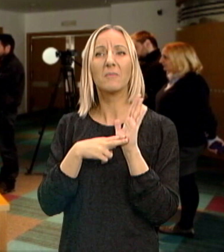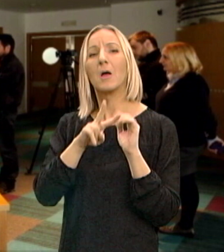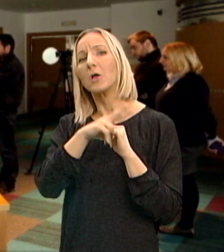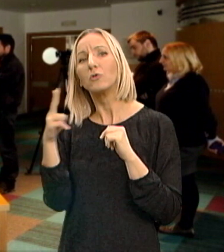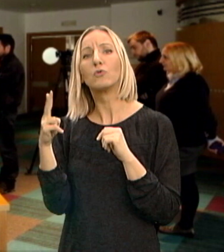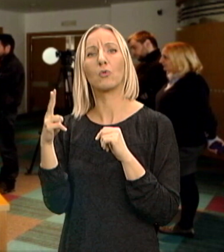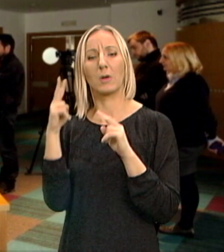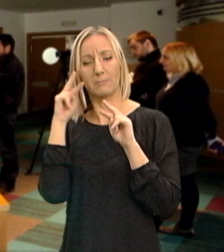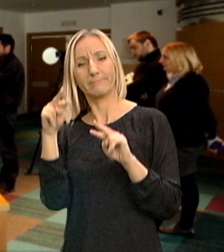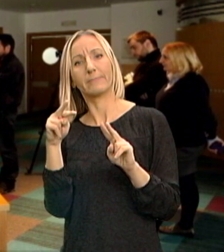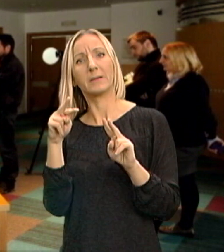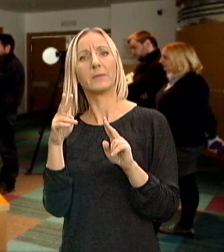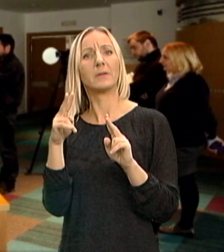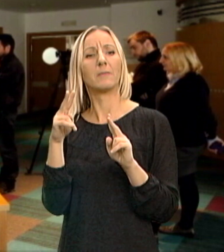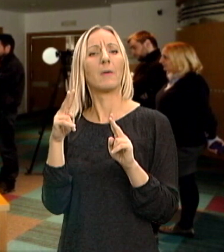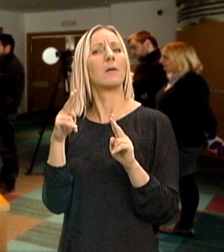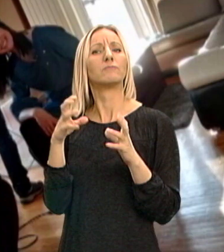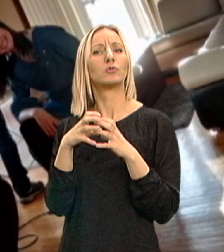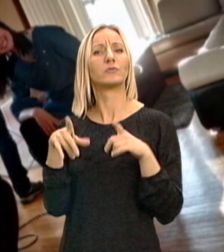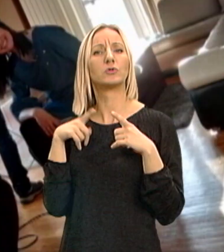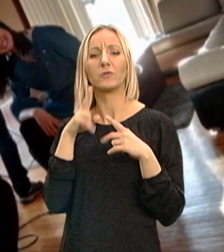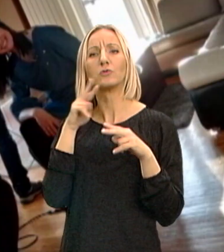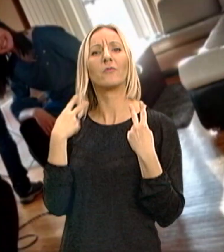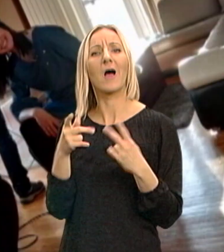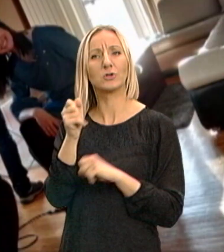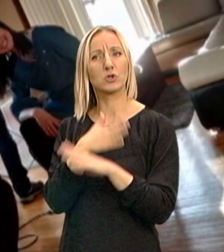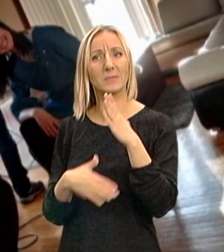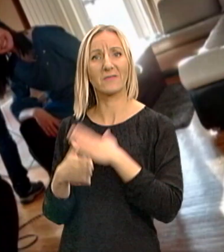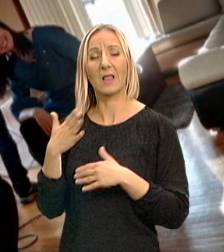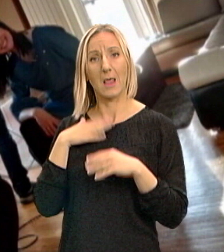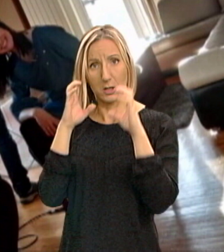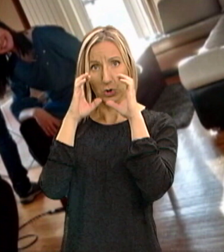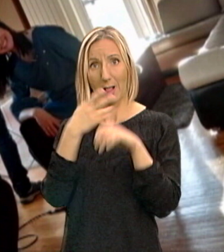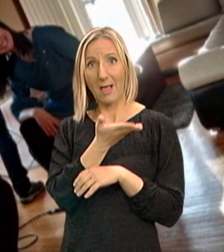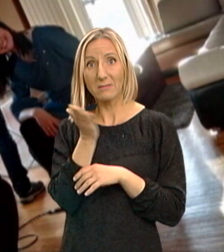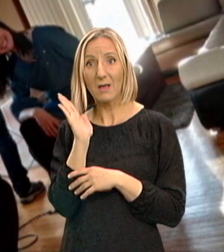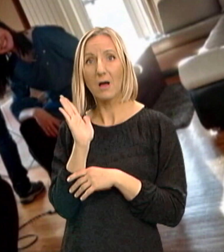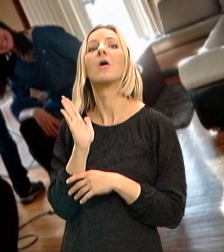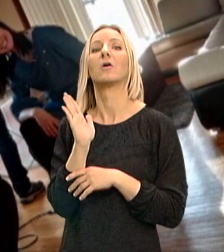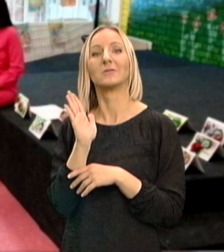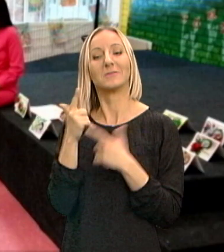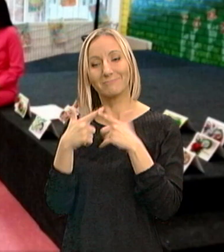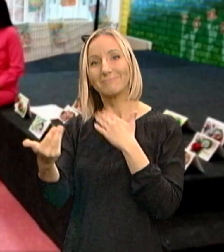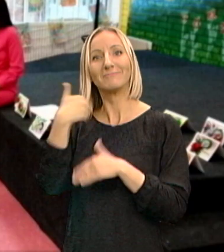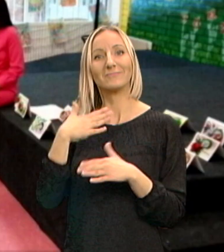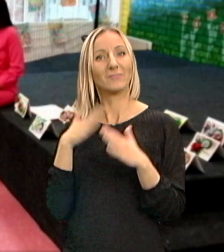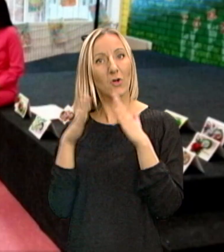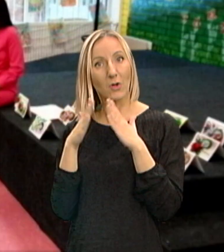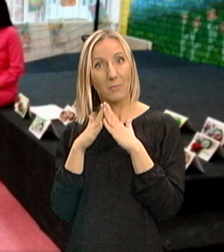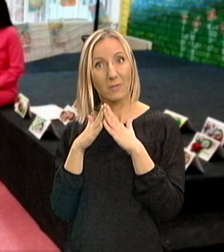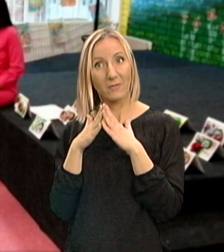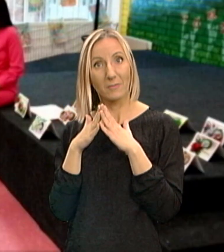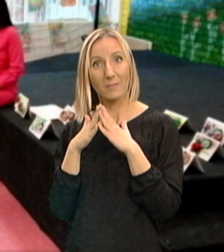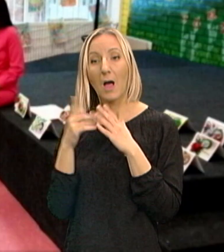života koji su od značaja za osobe sa invaliditetom. Naši gledaoci puštali su nas u svoje domove, a vi,